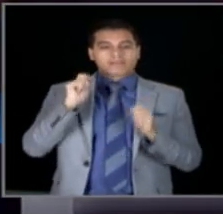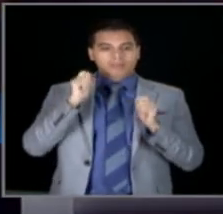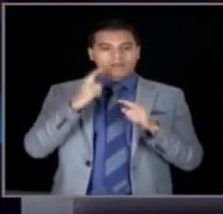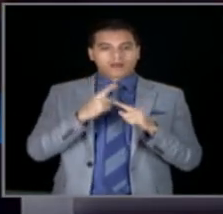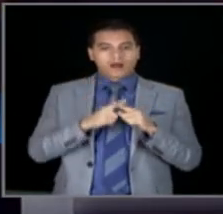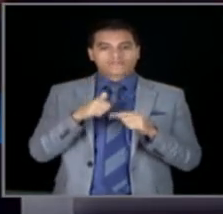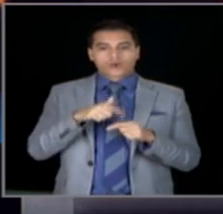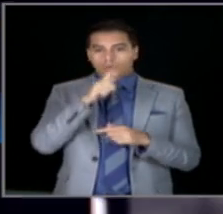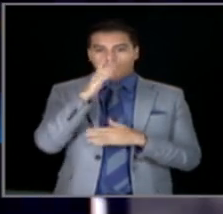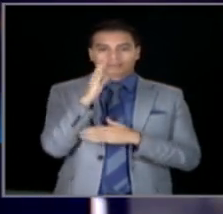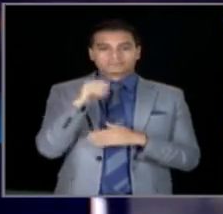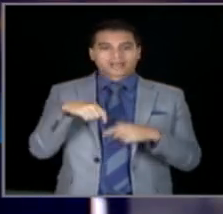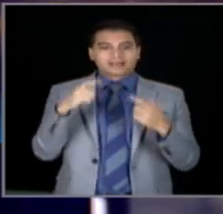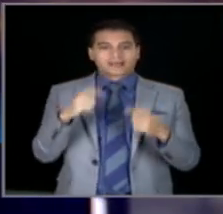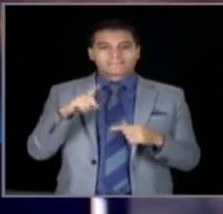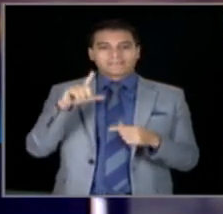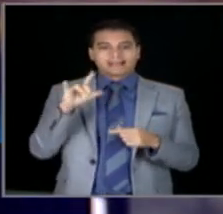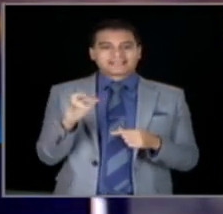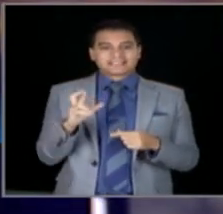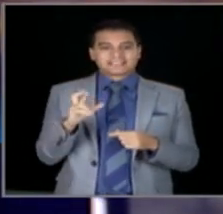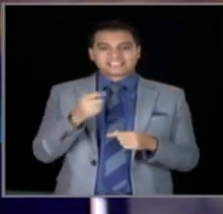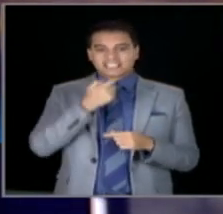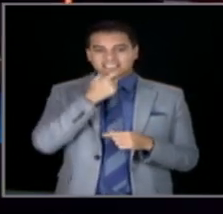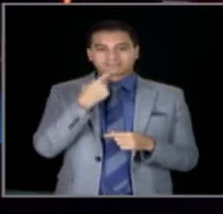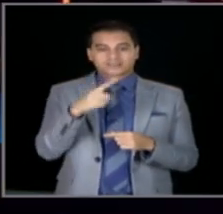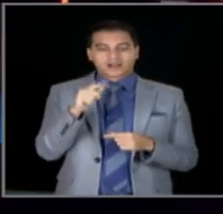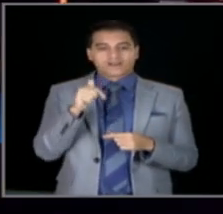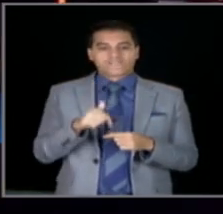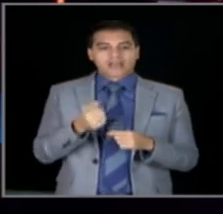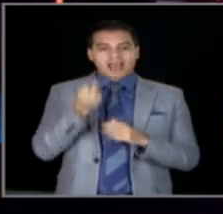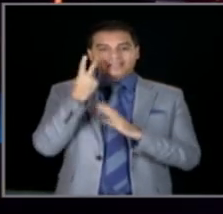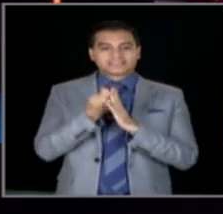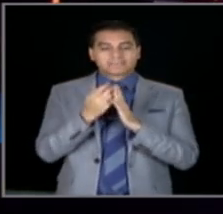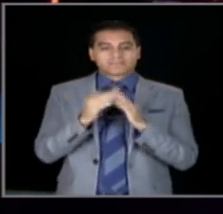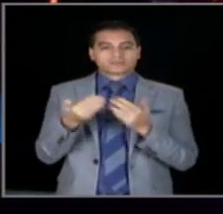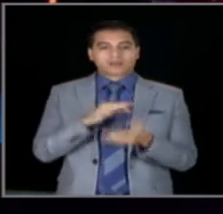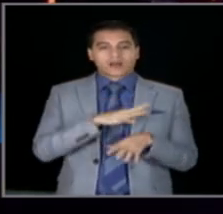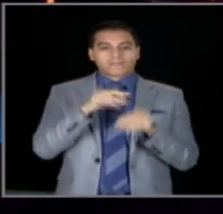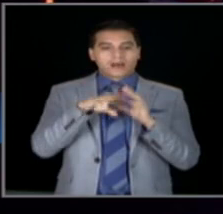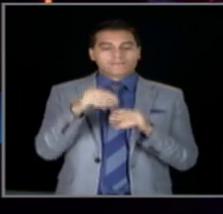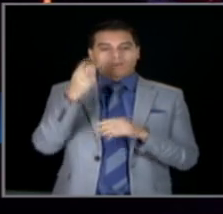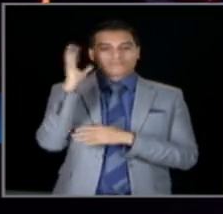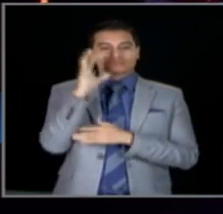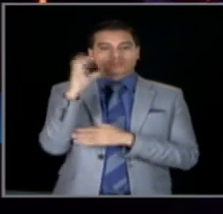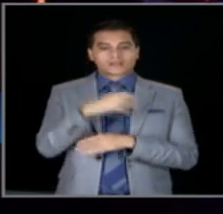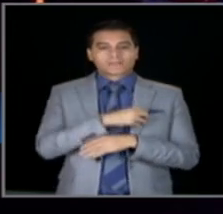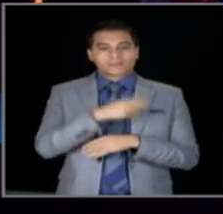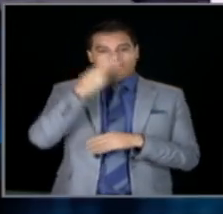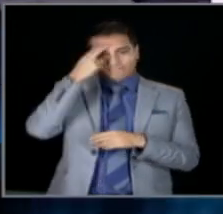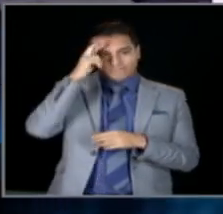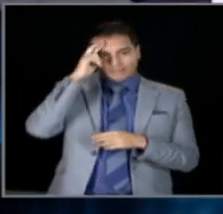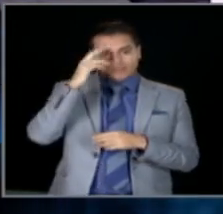غلط. ما هي اللغة الرسمية في دولة بليز؟ إنجليزي. صح. أديب مصري راح المؤلف رواية شجرة البؤس، فمن